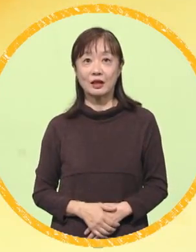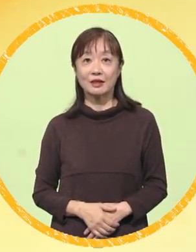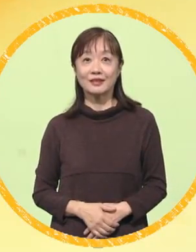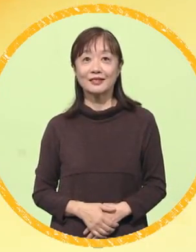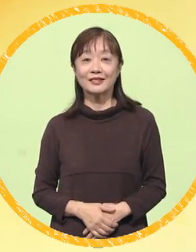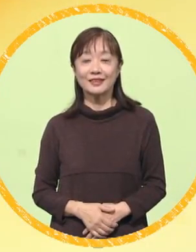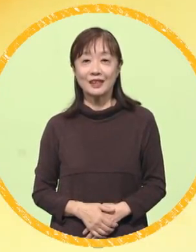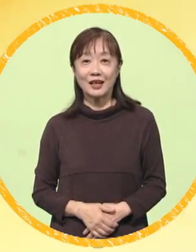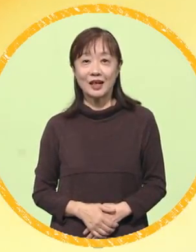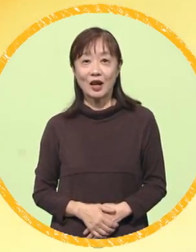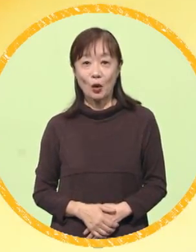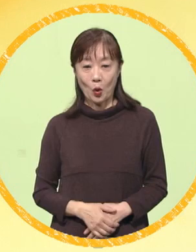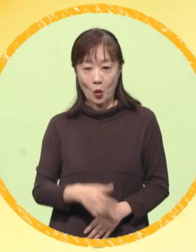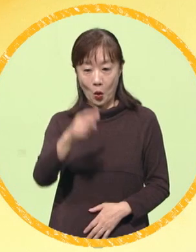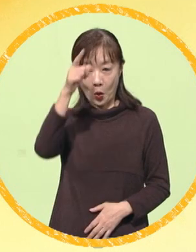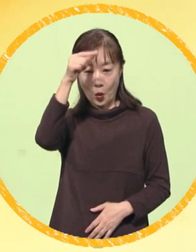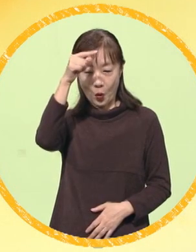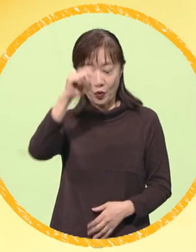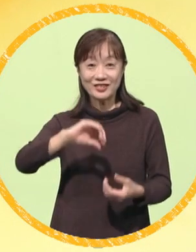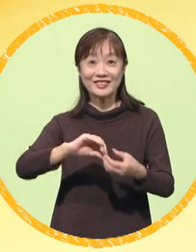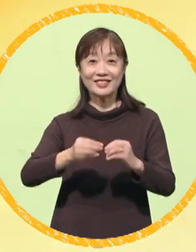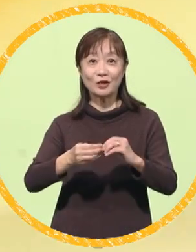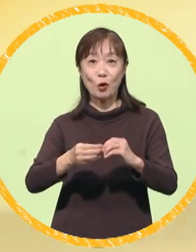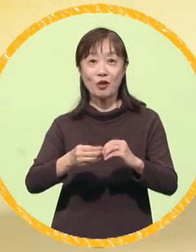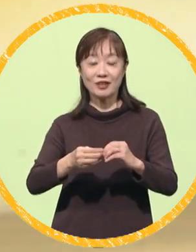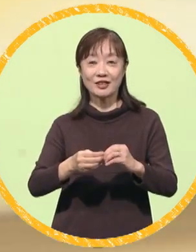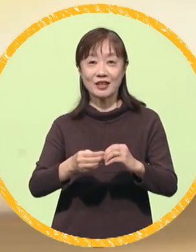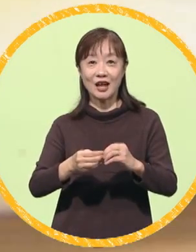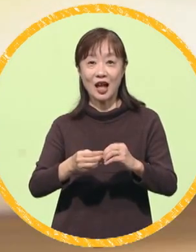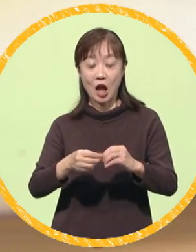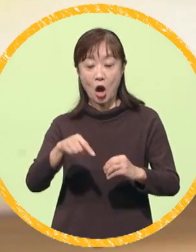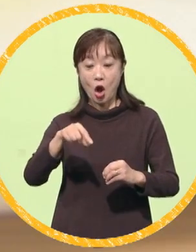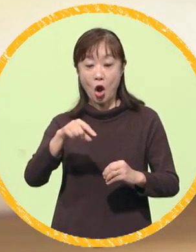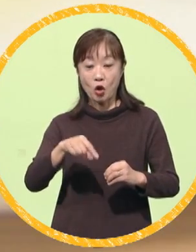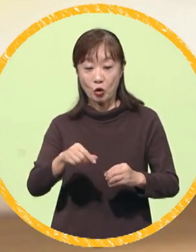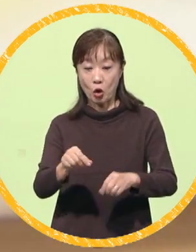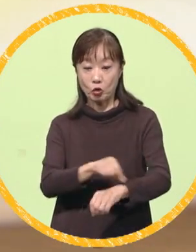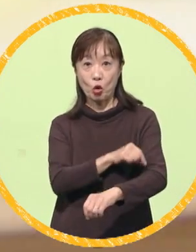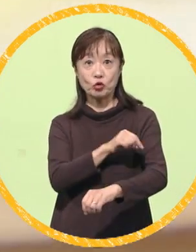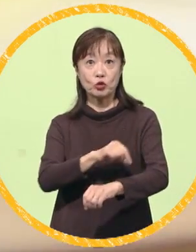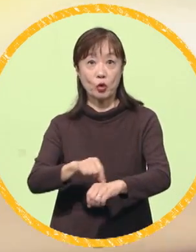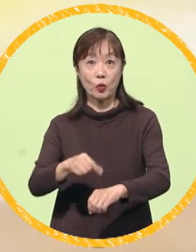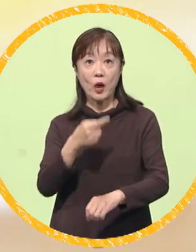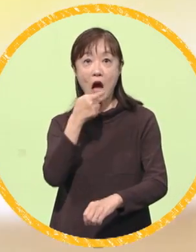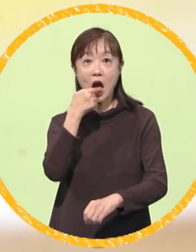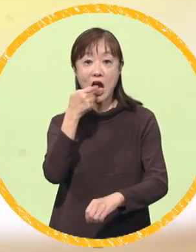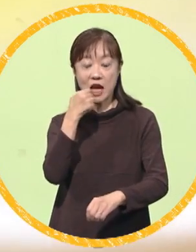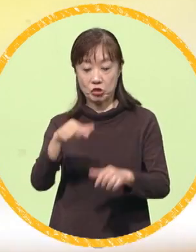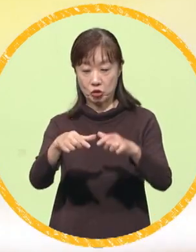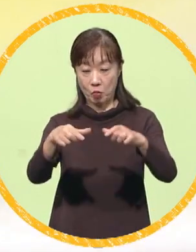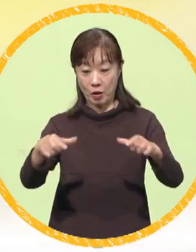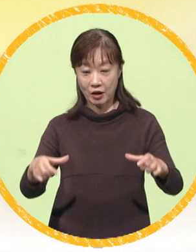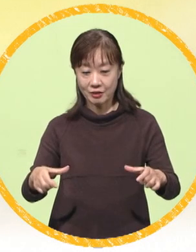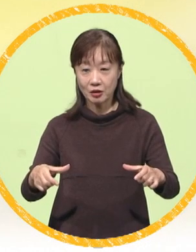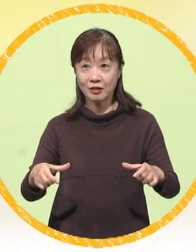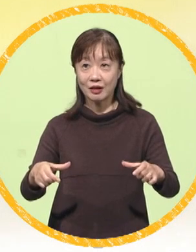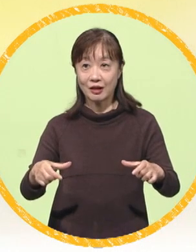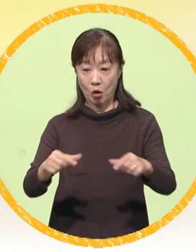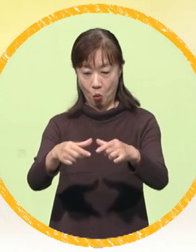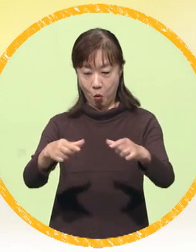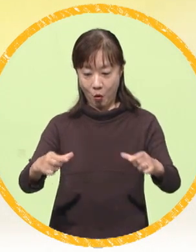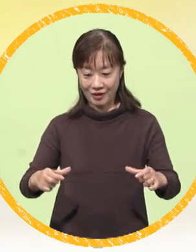この黄金色の黄身、そしてなんといっても相模っ子の真骨頂はこの白身。この厚みを見